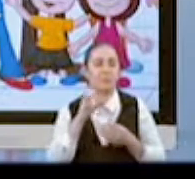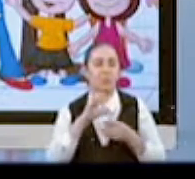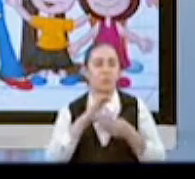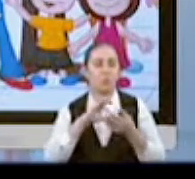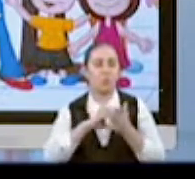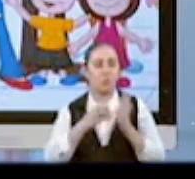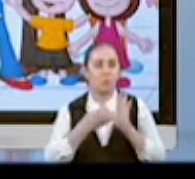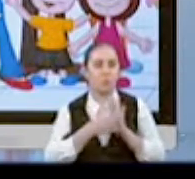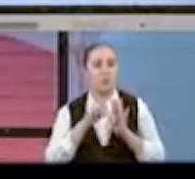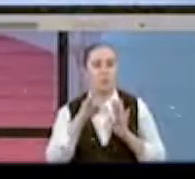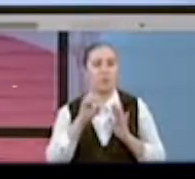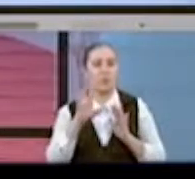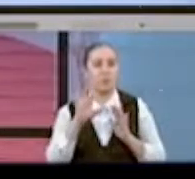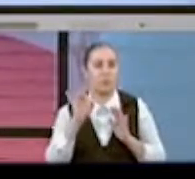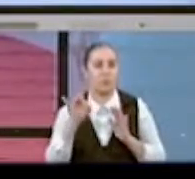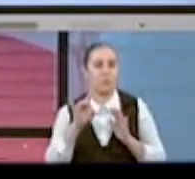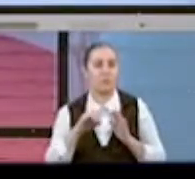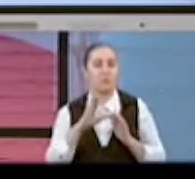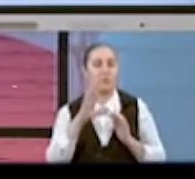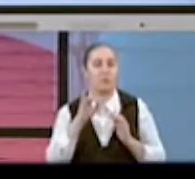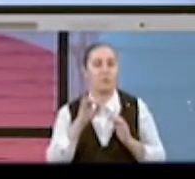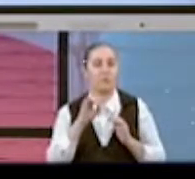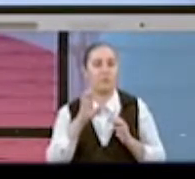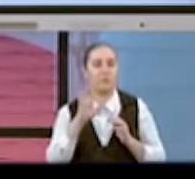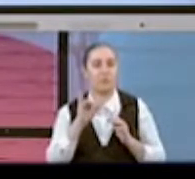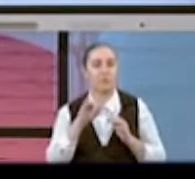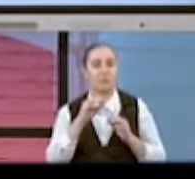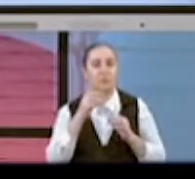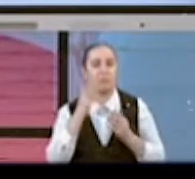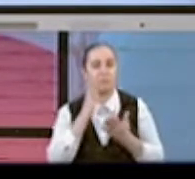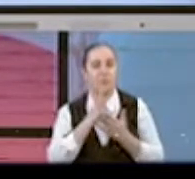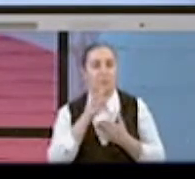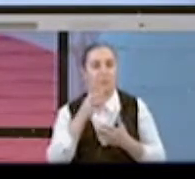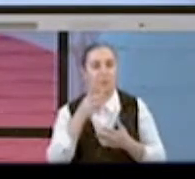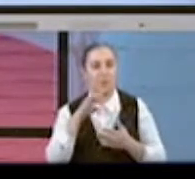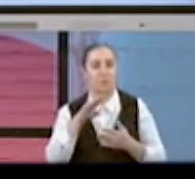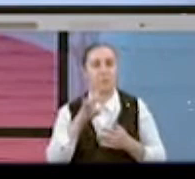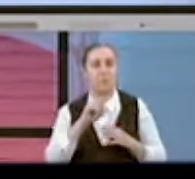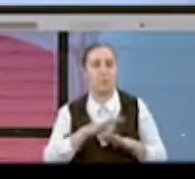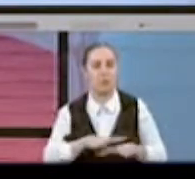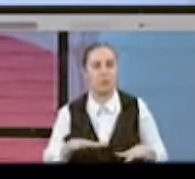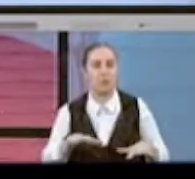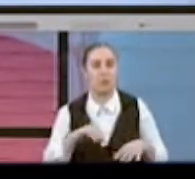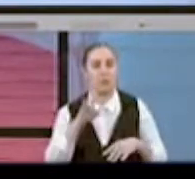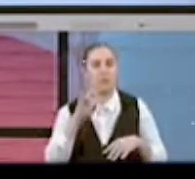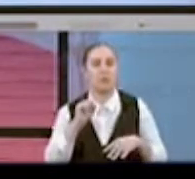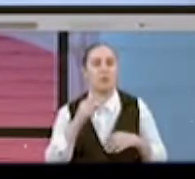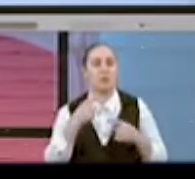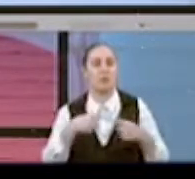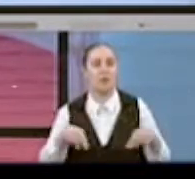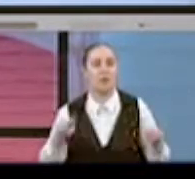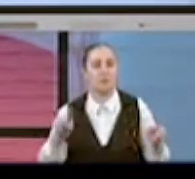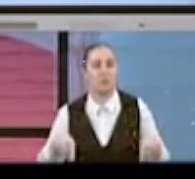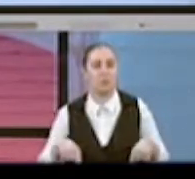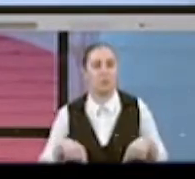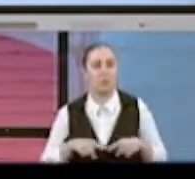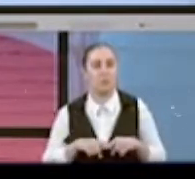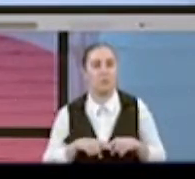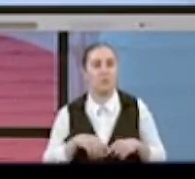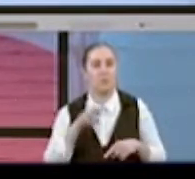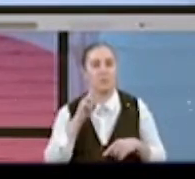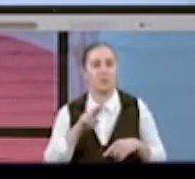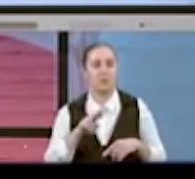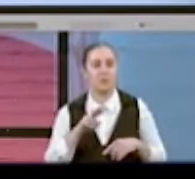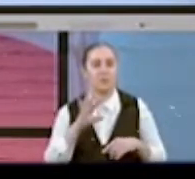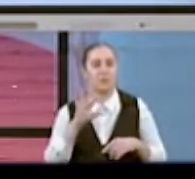кубиков набор. Высыплю их прямо на пол, на ковер.